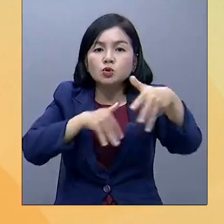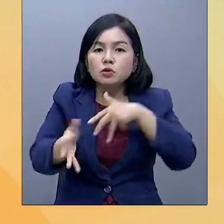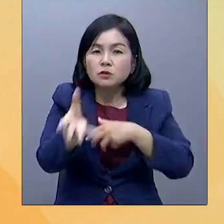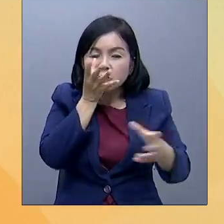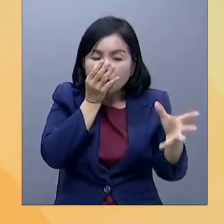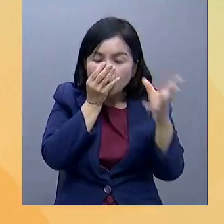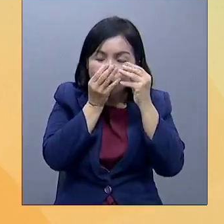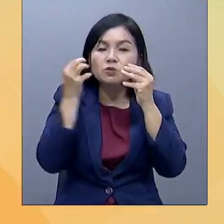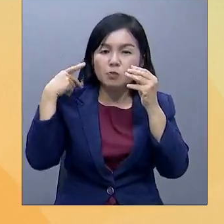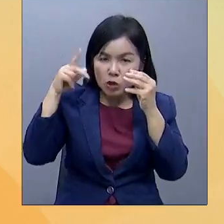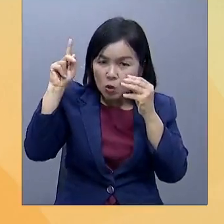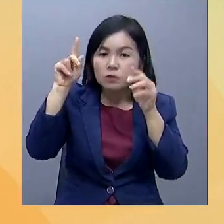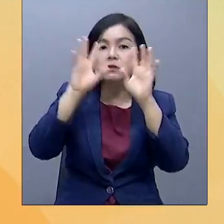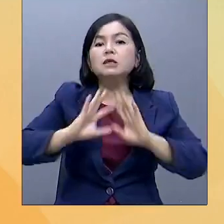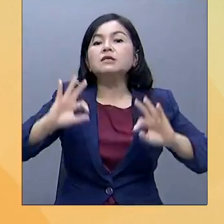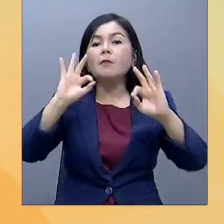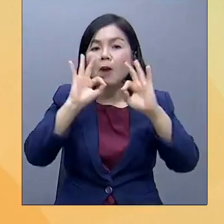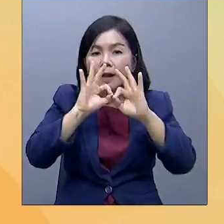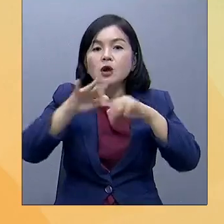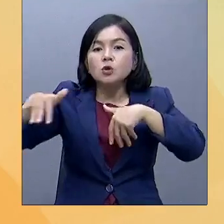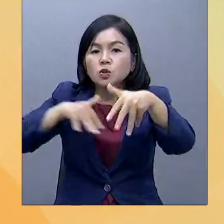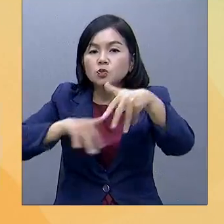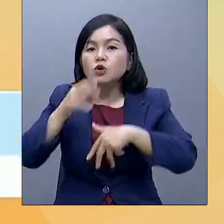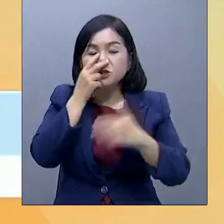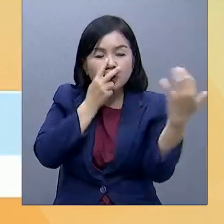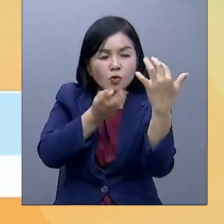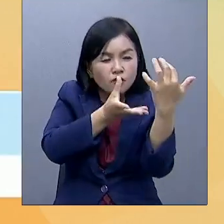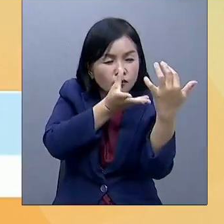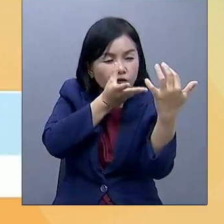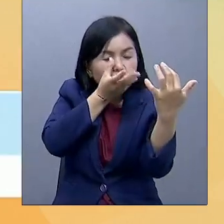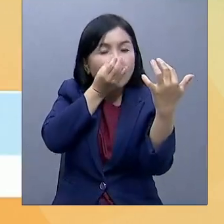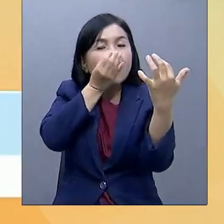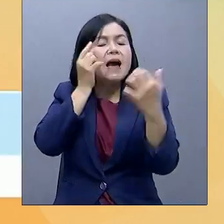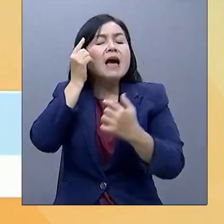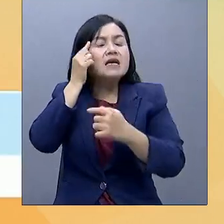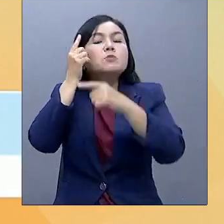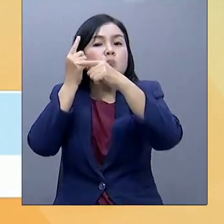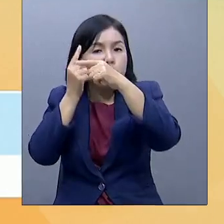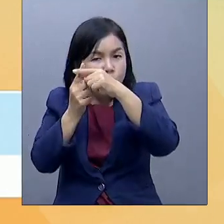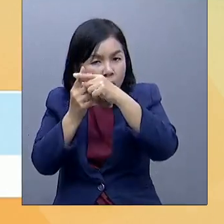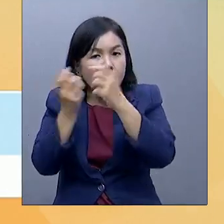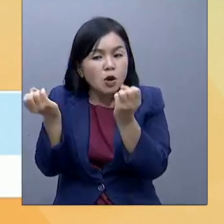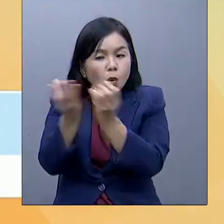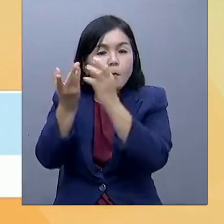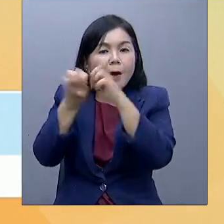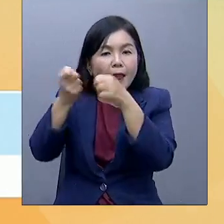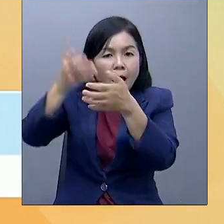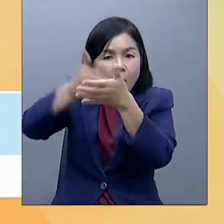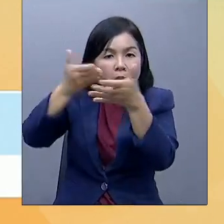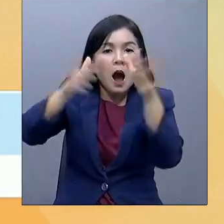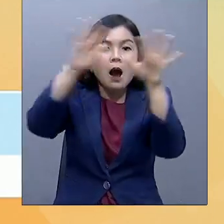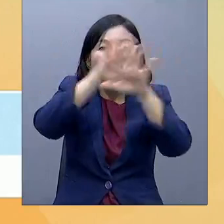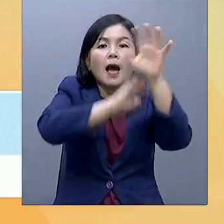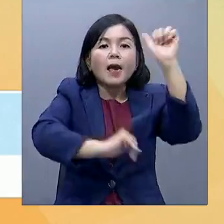แน่นอนแล้วก็อยากให้ทุกคนได้ดูเผื่อจะเป็นกำลังใจเป็นแรงบวกถ้าใครเจอปัญหาอย่างตัวละครหรืออะไรอยู่เนี่ย